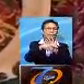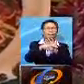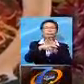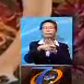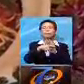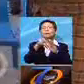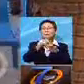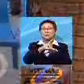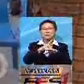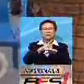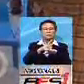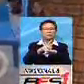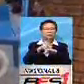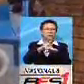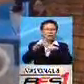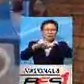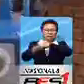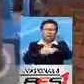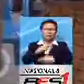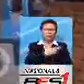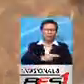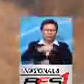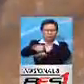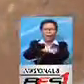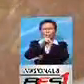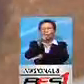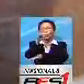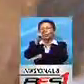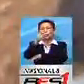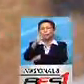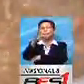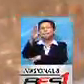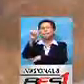peringkat Dun Seberang Takeh di Taman Rekreasi Pantai Kubang Badak, Kuala Nerus.